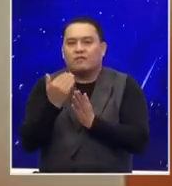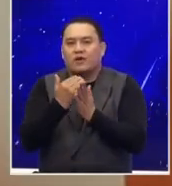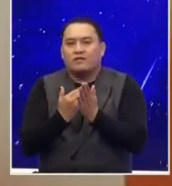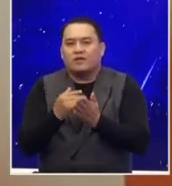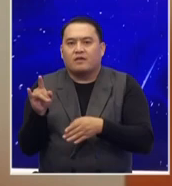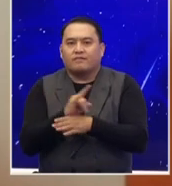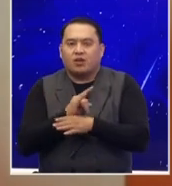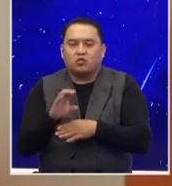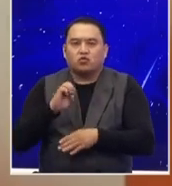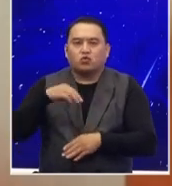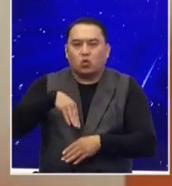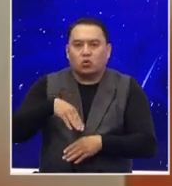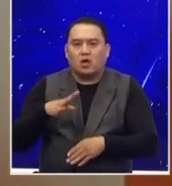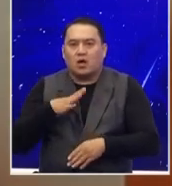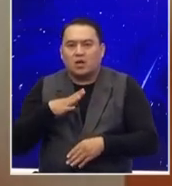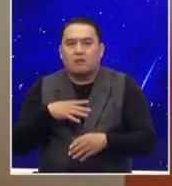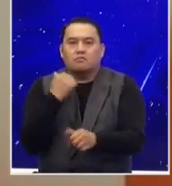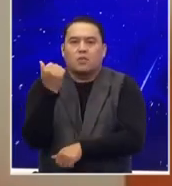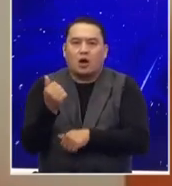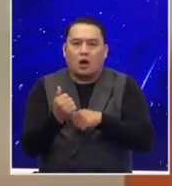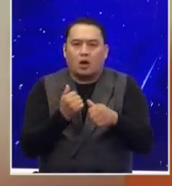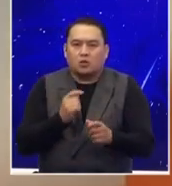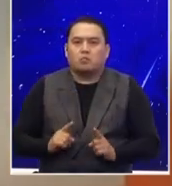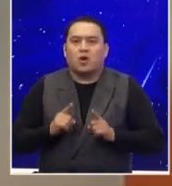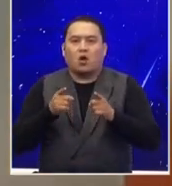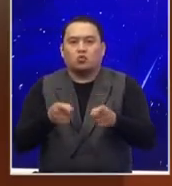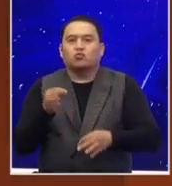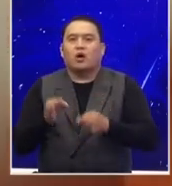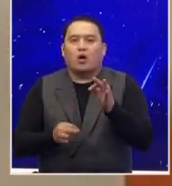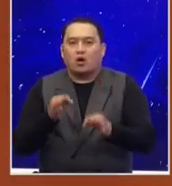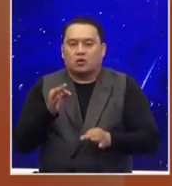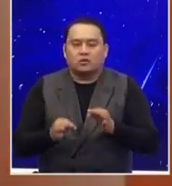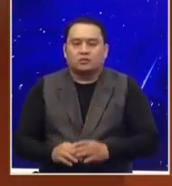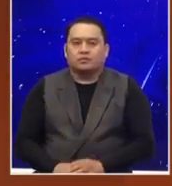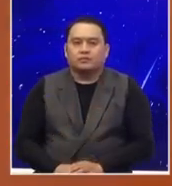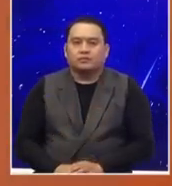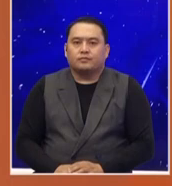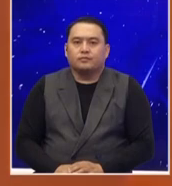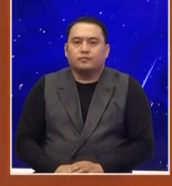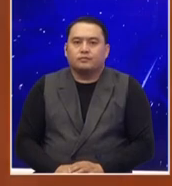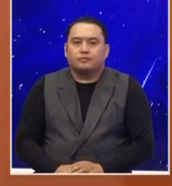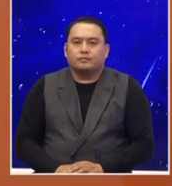«Выписка фиктивных счетов фактур». Материалы дела уже поступили в суд для принятия решения.